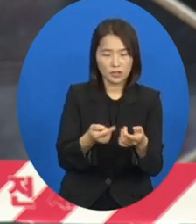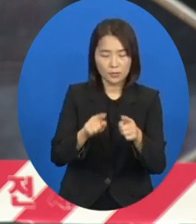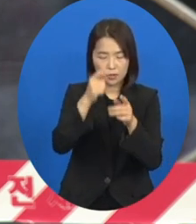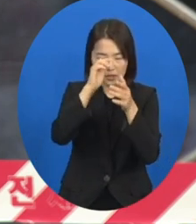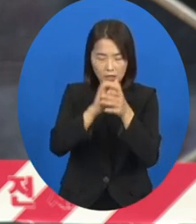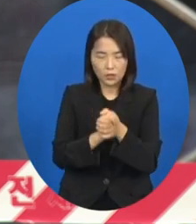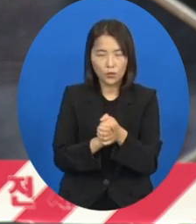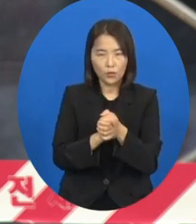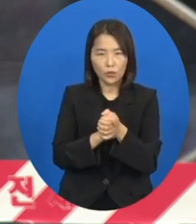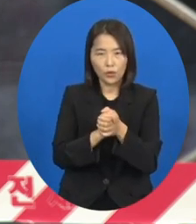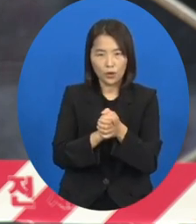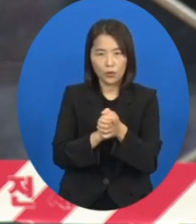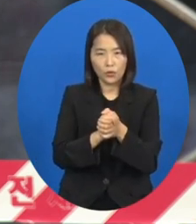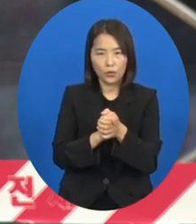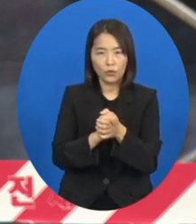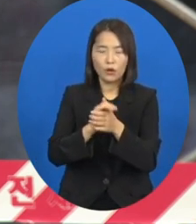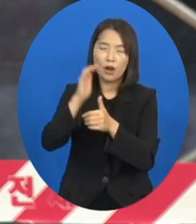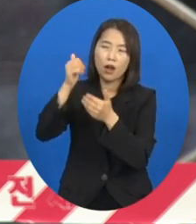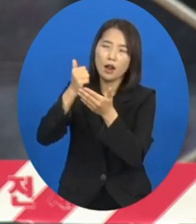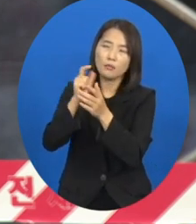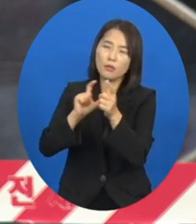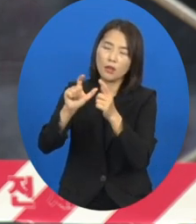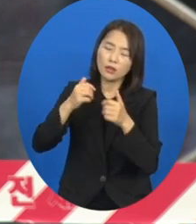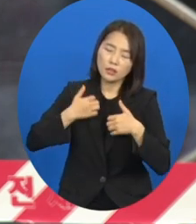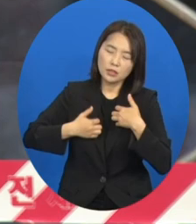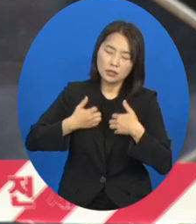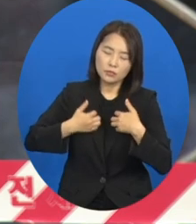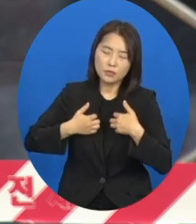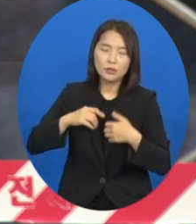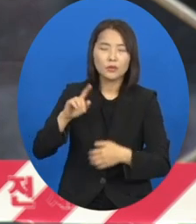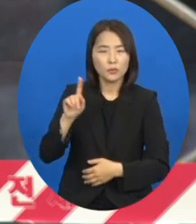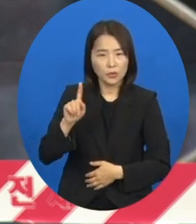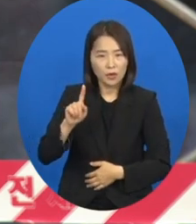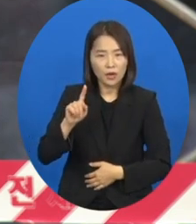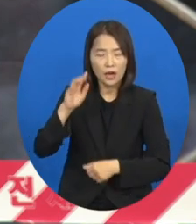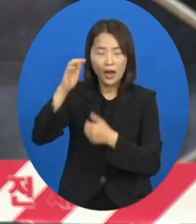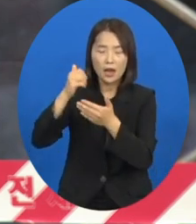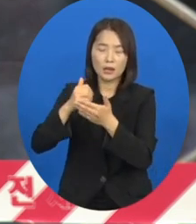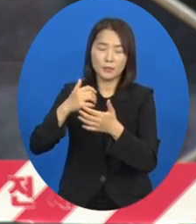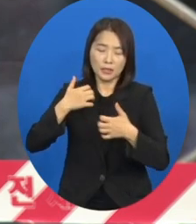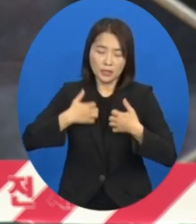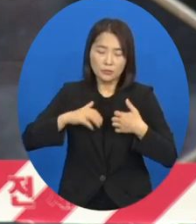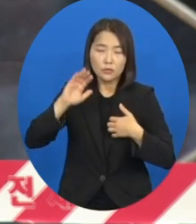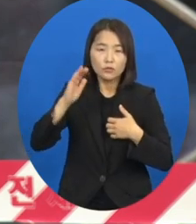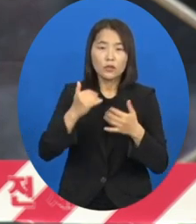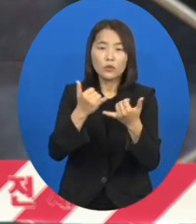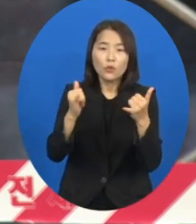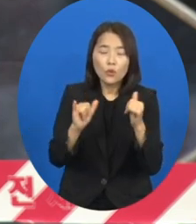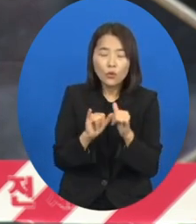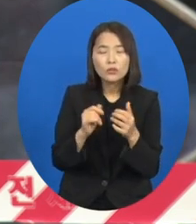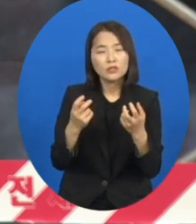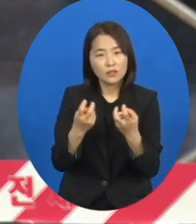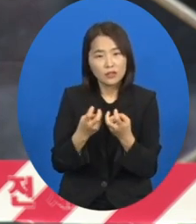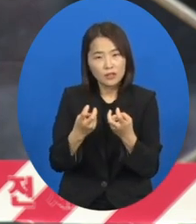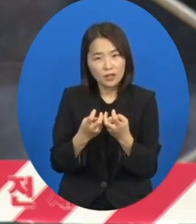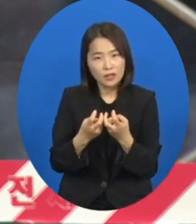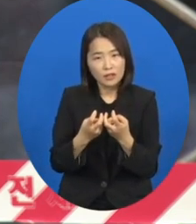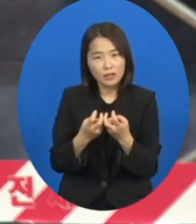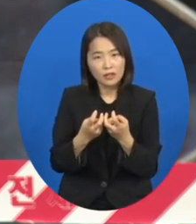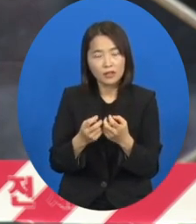기도하면서 어떻게 하면 하나님을 더 기쁘시게 할까? 하나님의 기쁨이 되는 공동체를 어떻게 이뤄갈까?